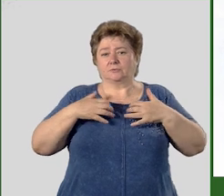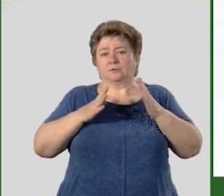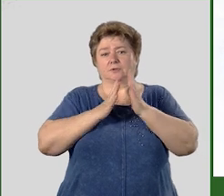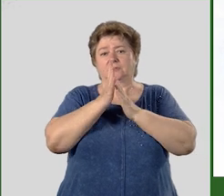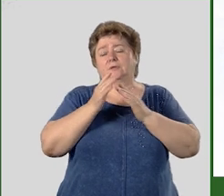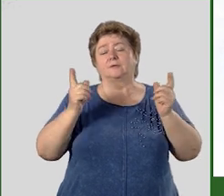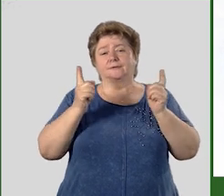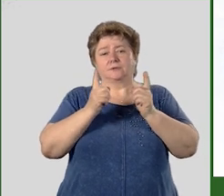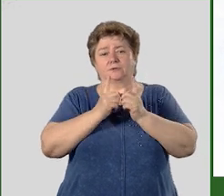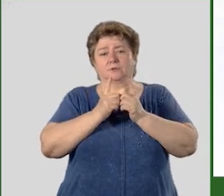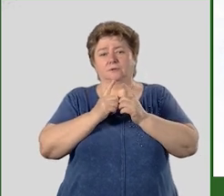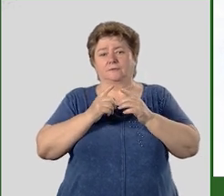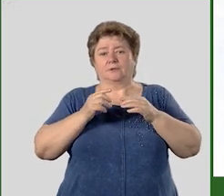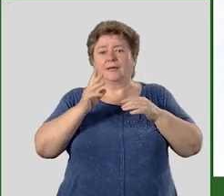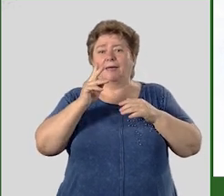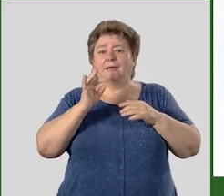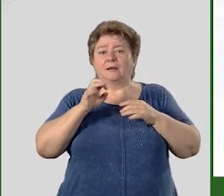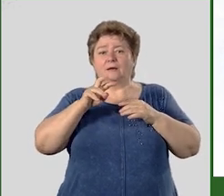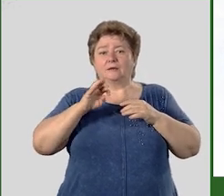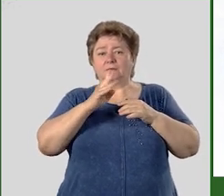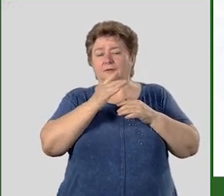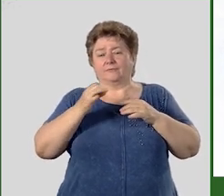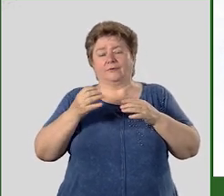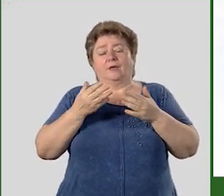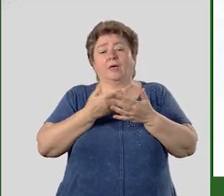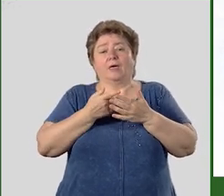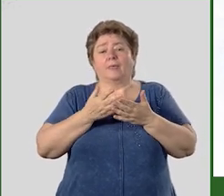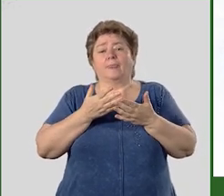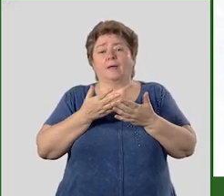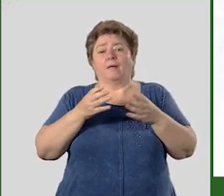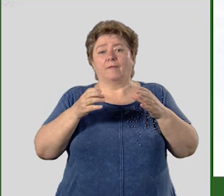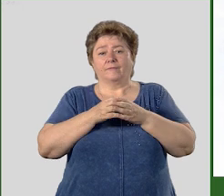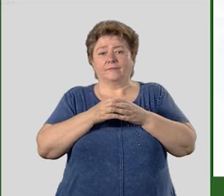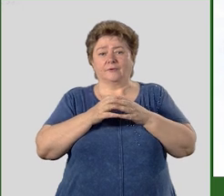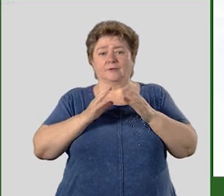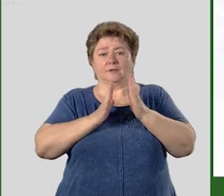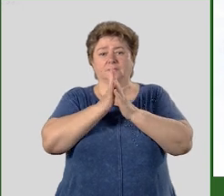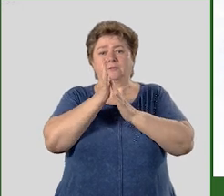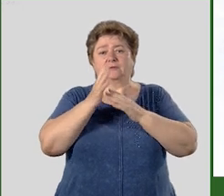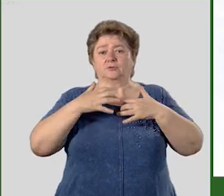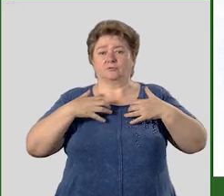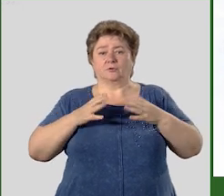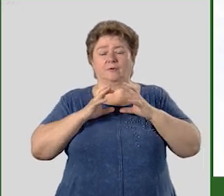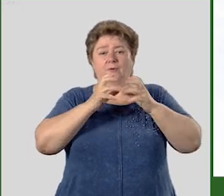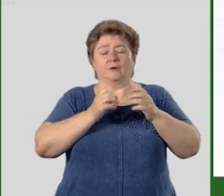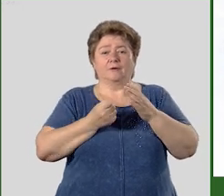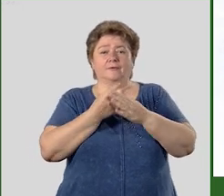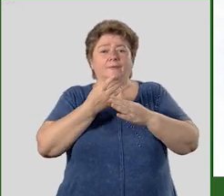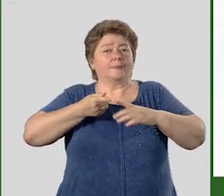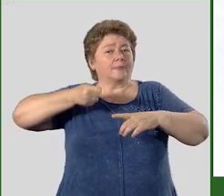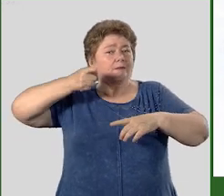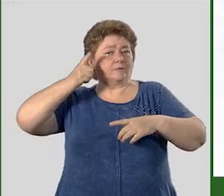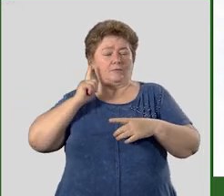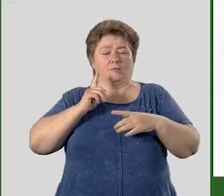мира встречаются и реликтовые. Это представители растительного и животного мира, возникшие в